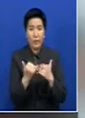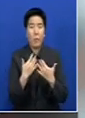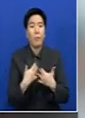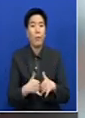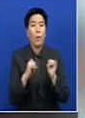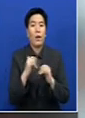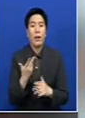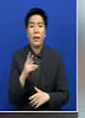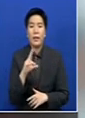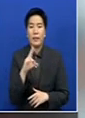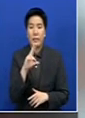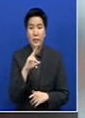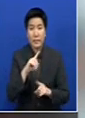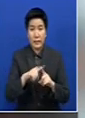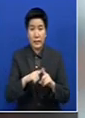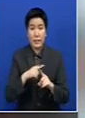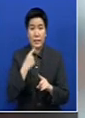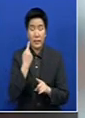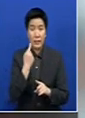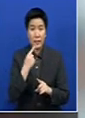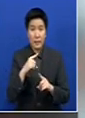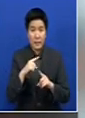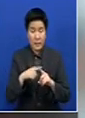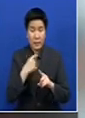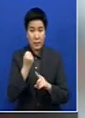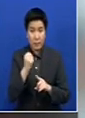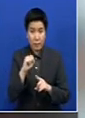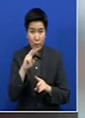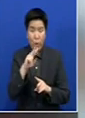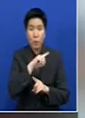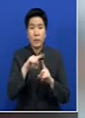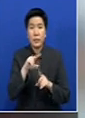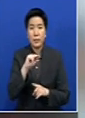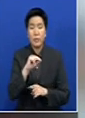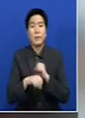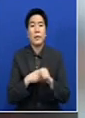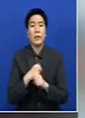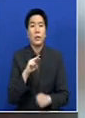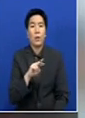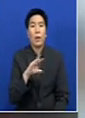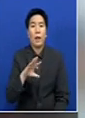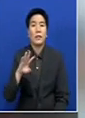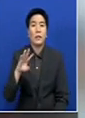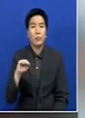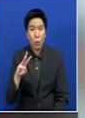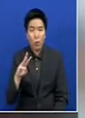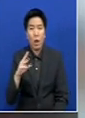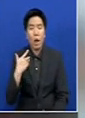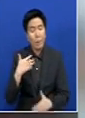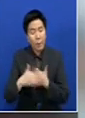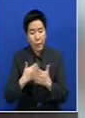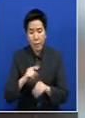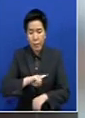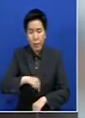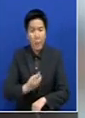ปล่อยไป30ธันวาคม2546 ครับ แต่ผ่านไปเพียงแค่ไม่ถึง